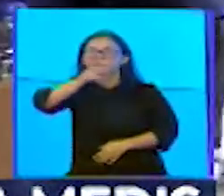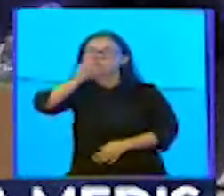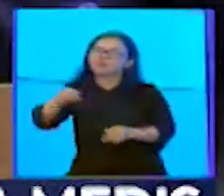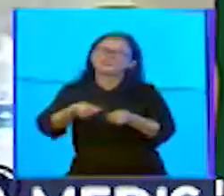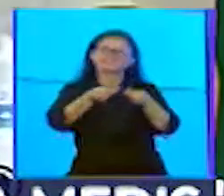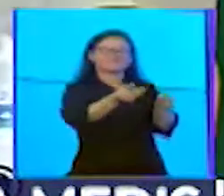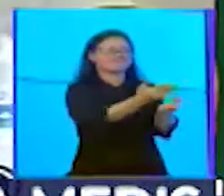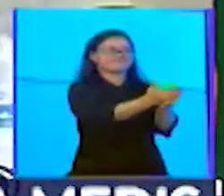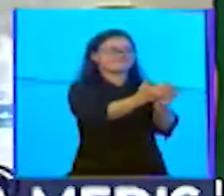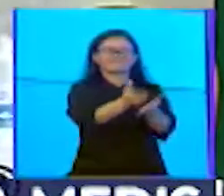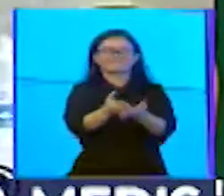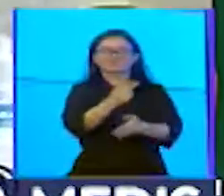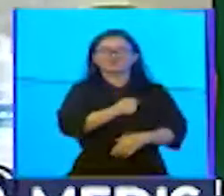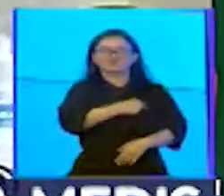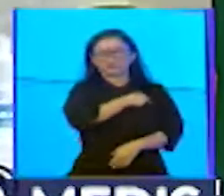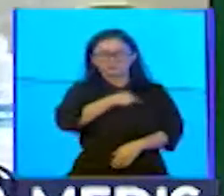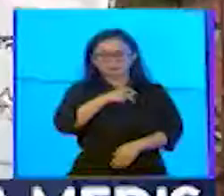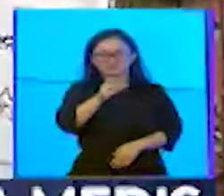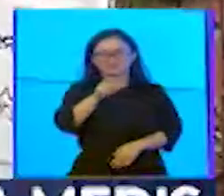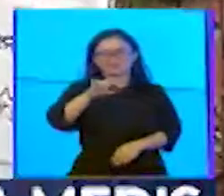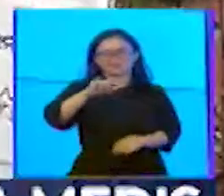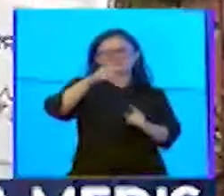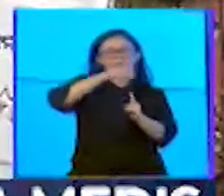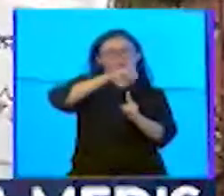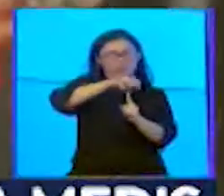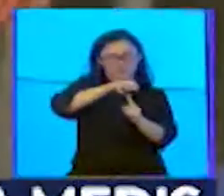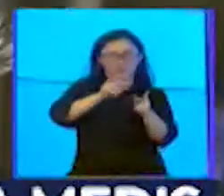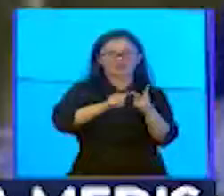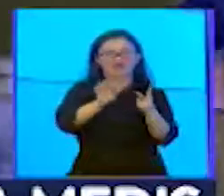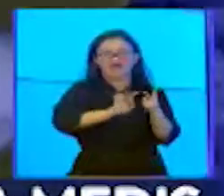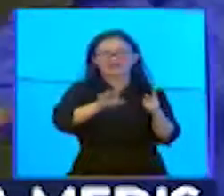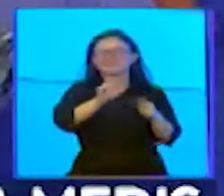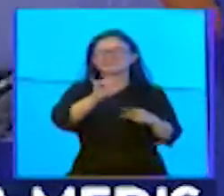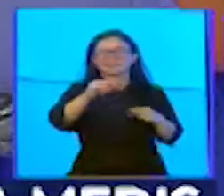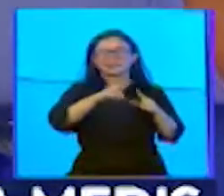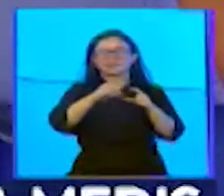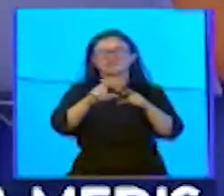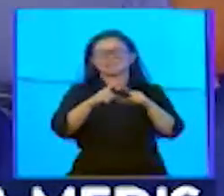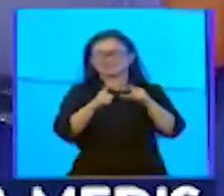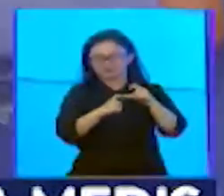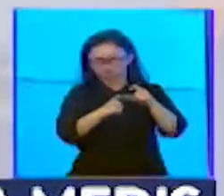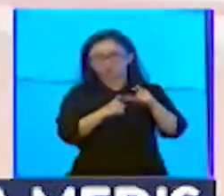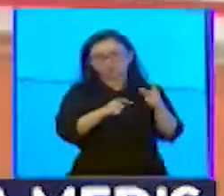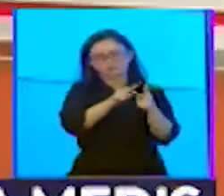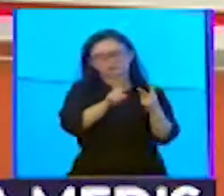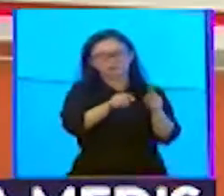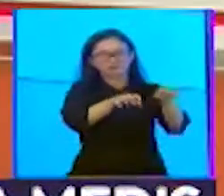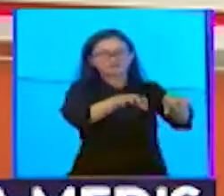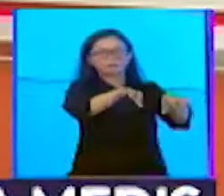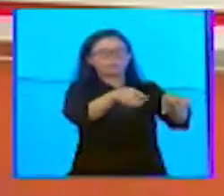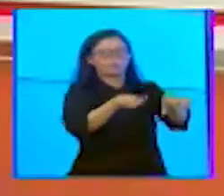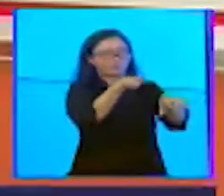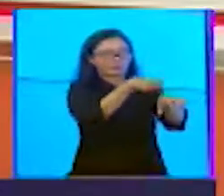petugas kesehatan di Puskesmas Kecamatan Cipayung dan Puskesmas Kecamatan Ciracas, Jakarta Timur. Kami